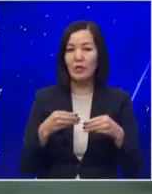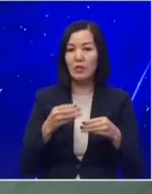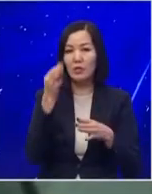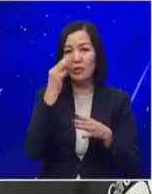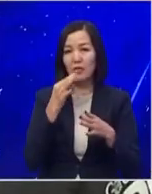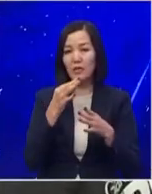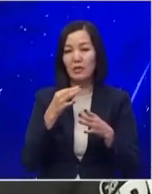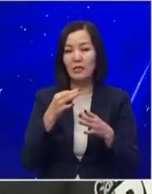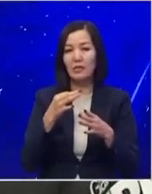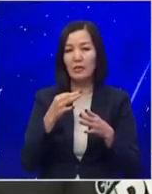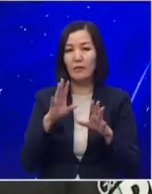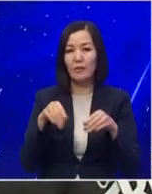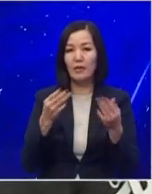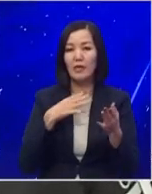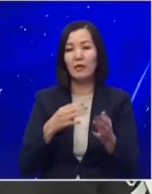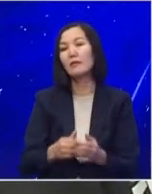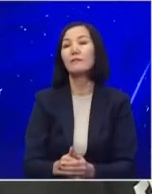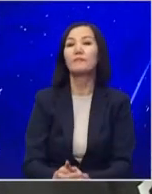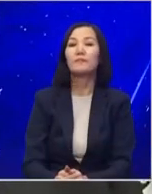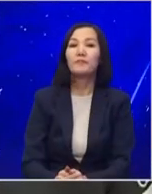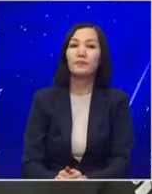сладости или